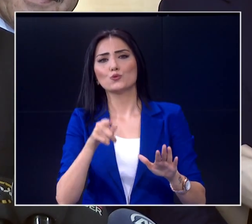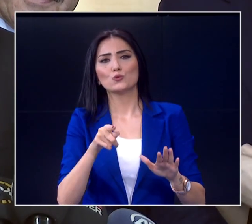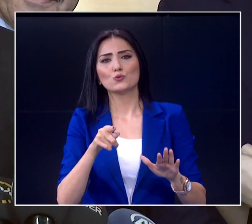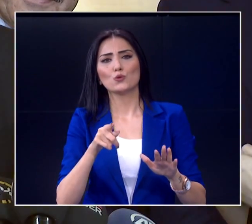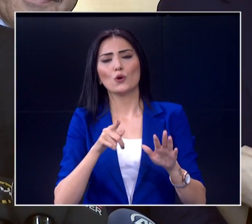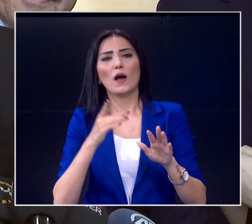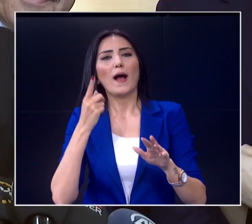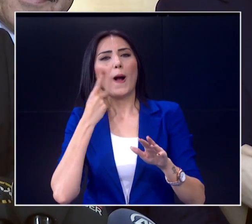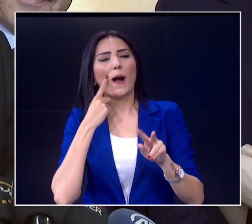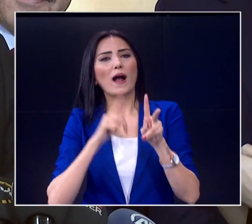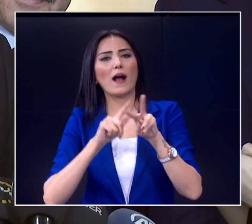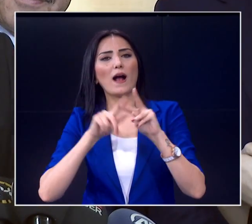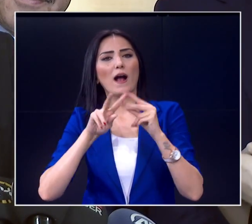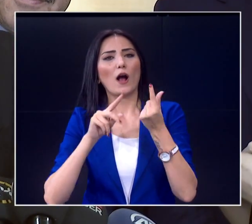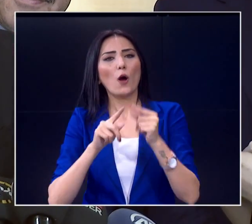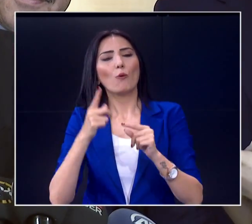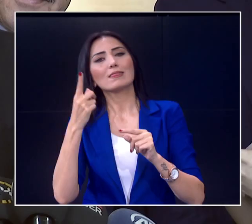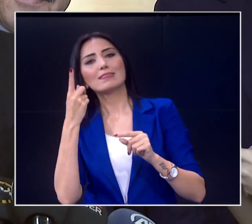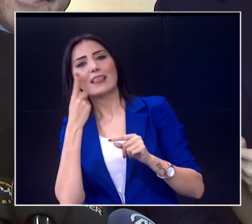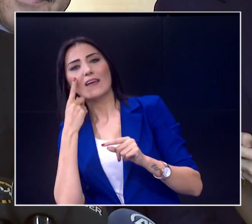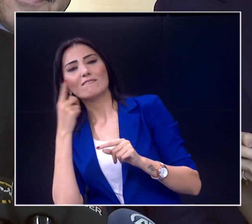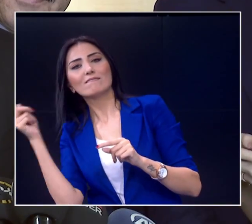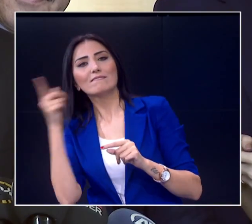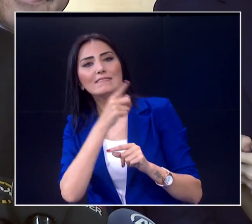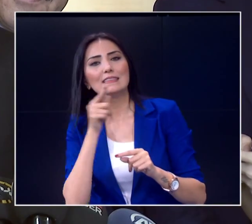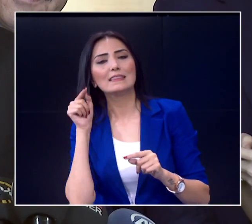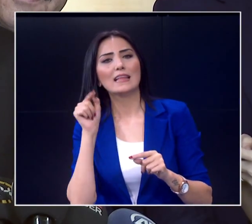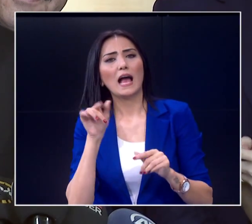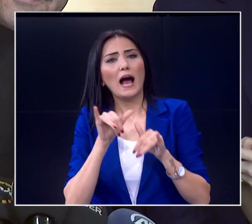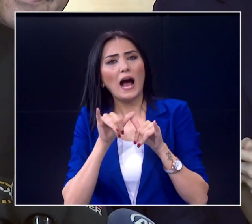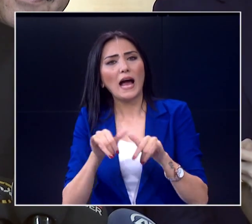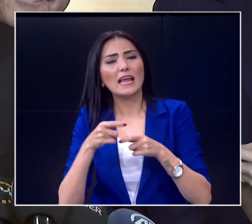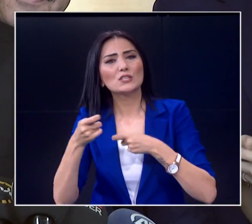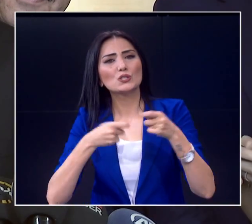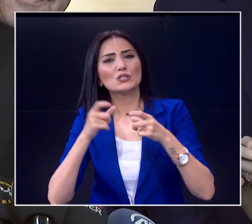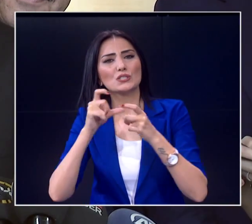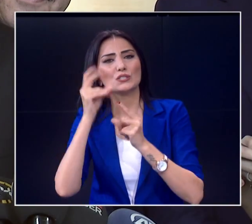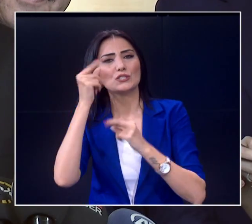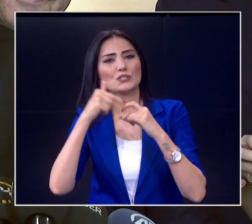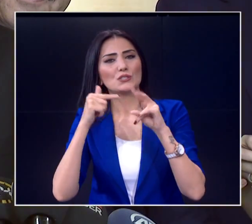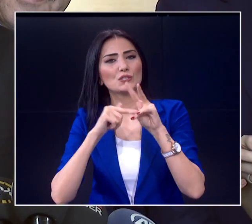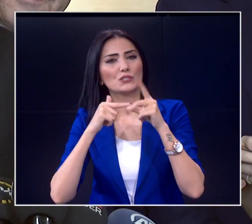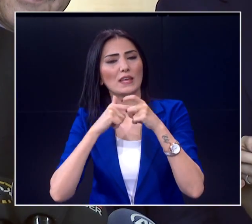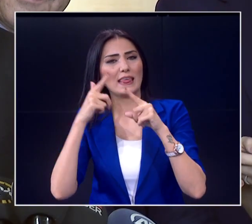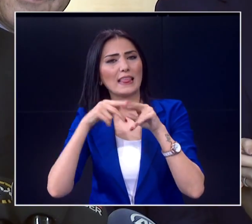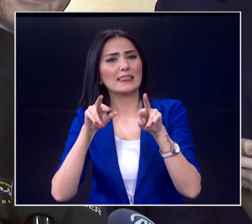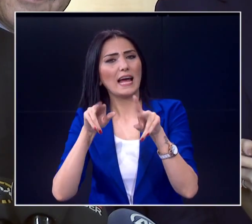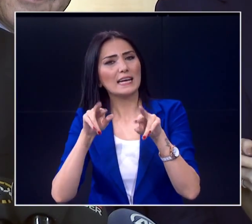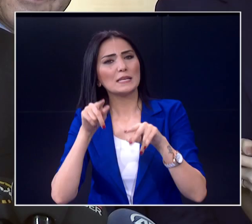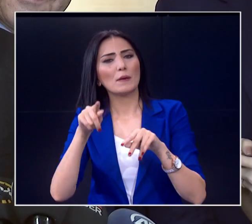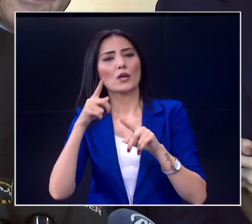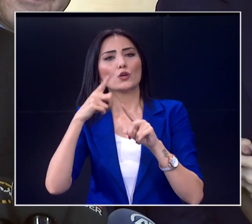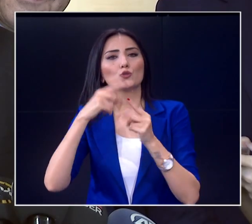kamu, iktisadi, devlet teşekkürleri aynen şirketler gibi müdebbir